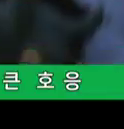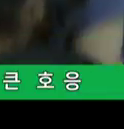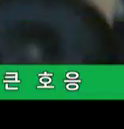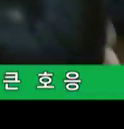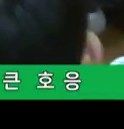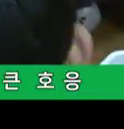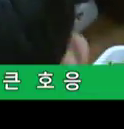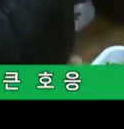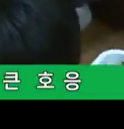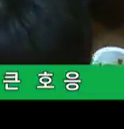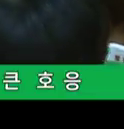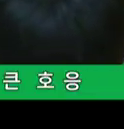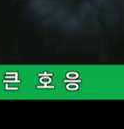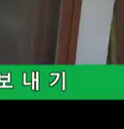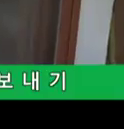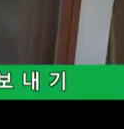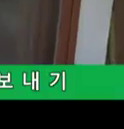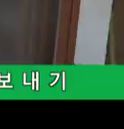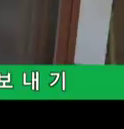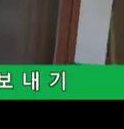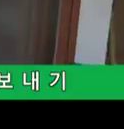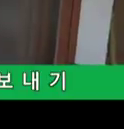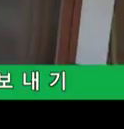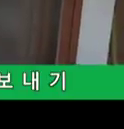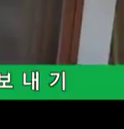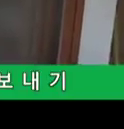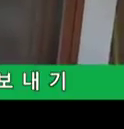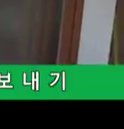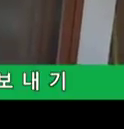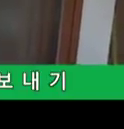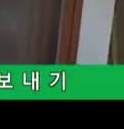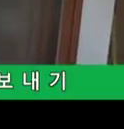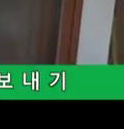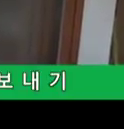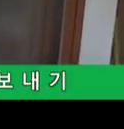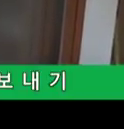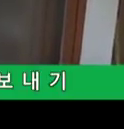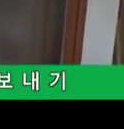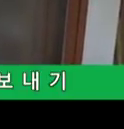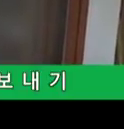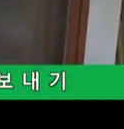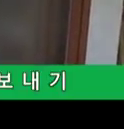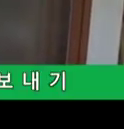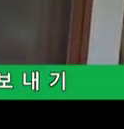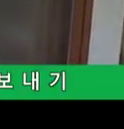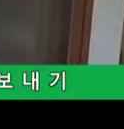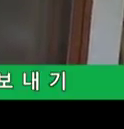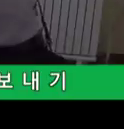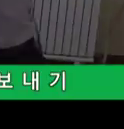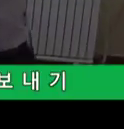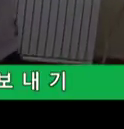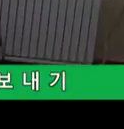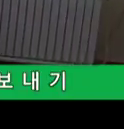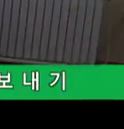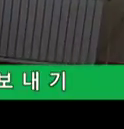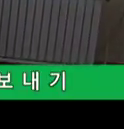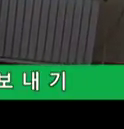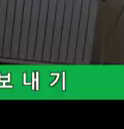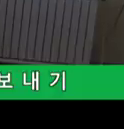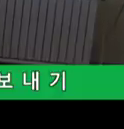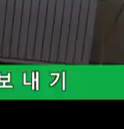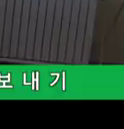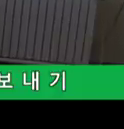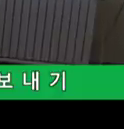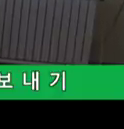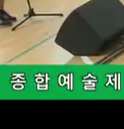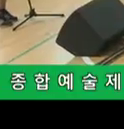서비스가 큰 호응을 얻고 있습니다. 시가 행정 업무용으로 쓰던 PC를 정비해 저소득층과 사회복지시설 등에 무료로